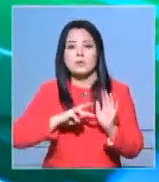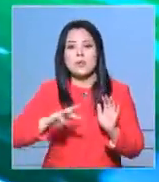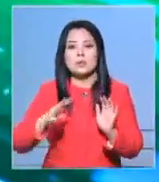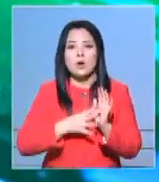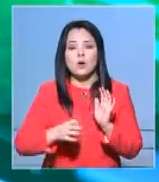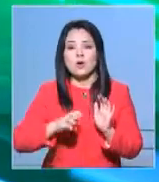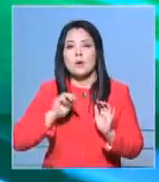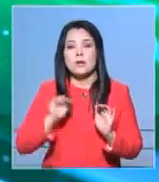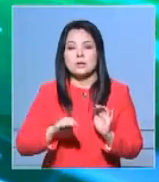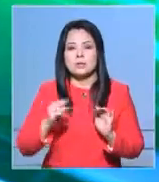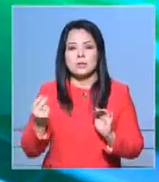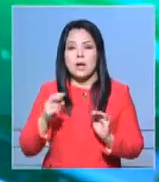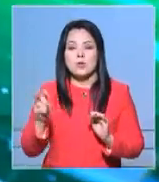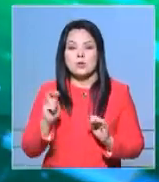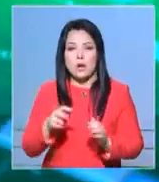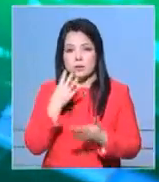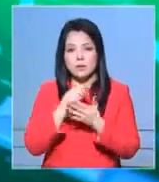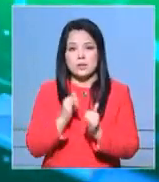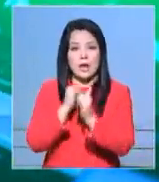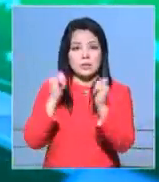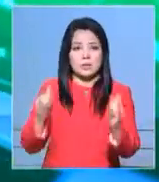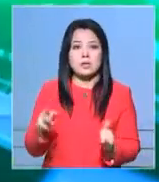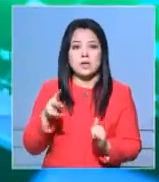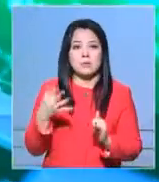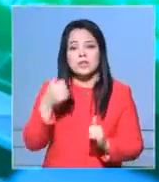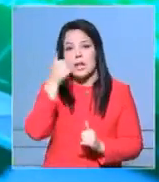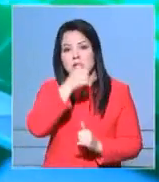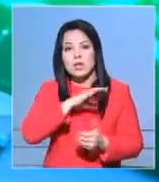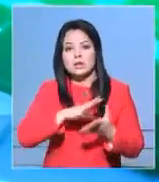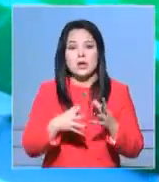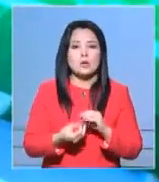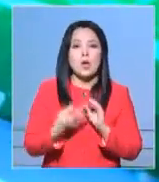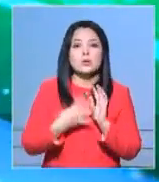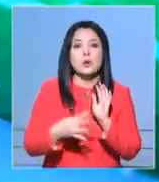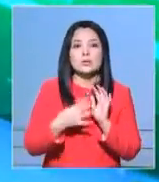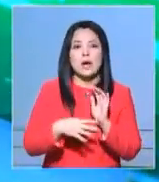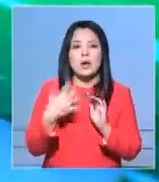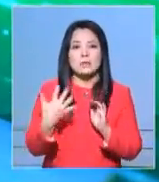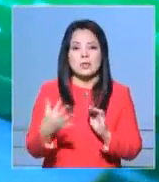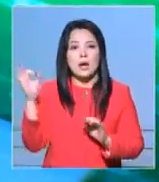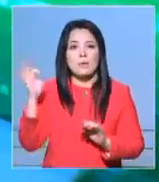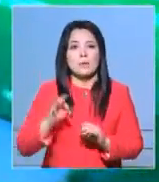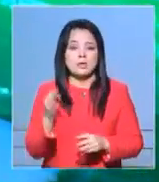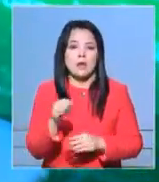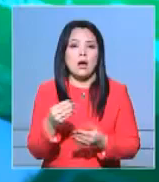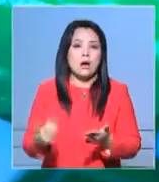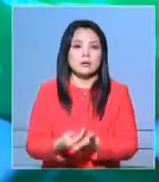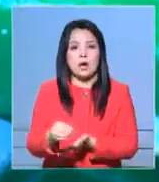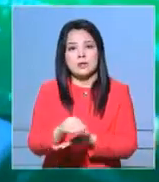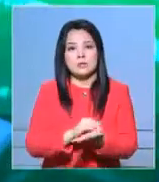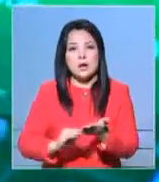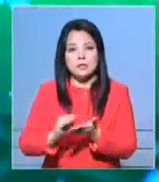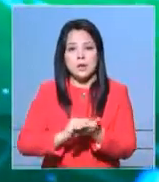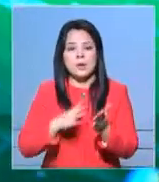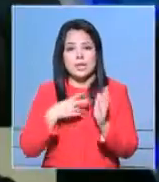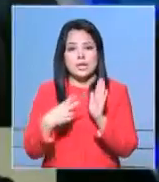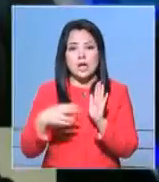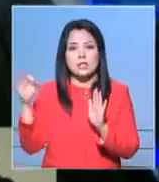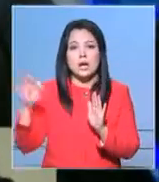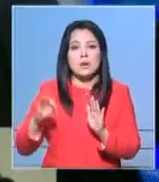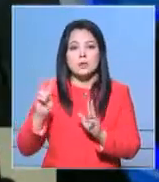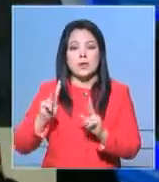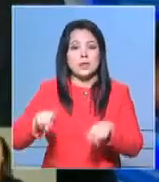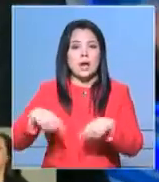Бұл ел 2005 және 2010 жылдары берешегінің 93% қайта құрылымдаған болатын. Қалған қарыздың 7%